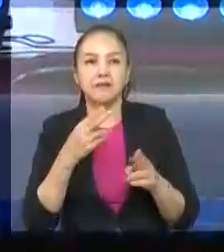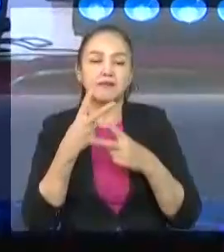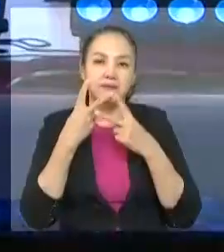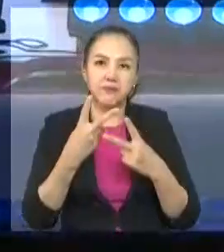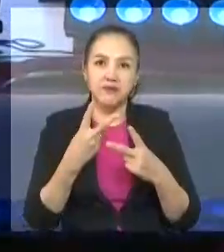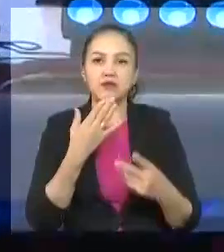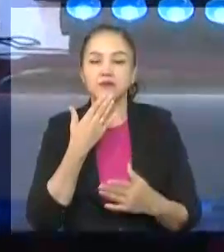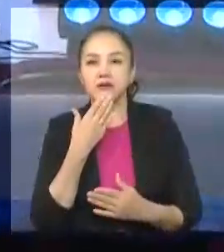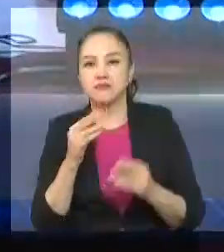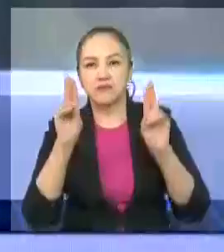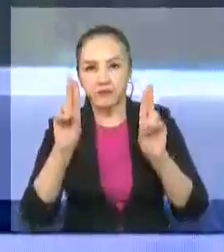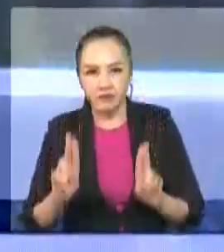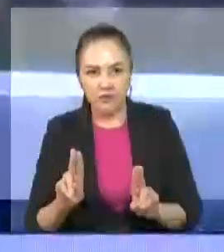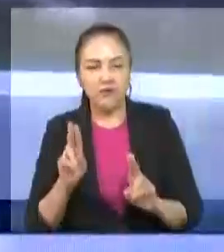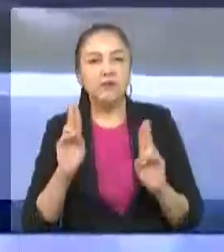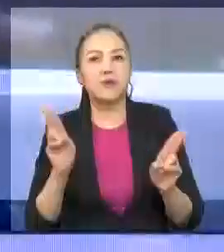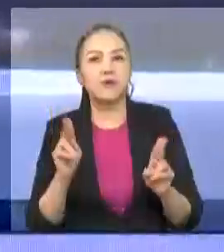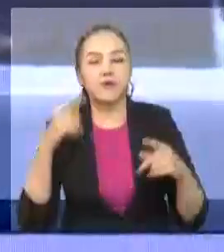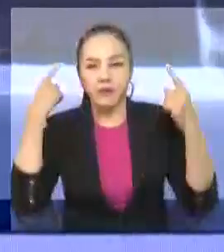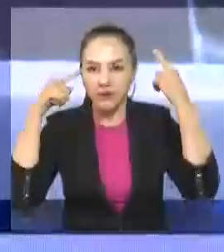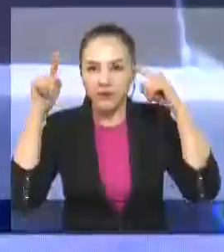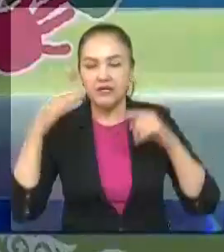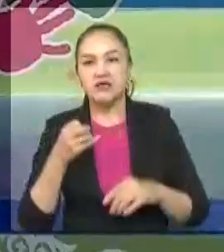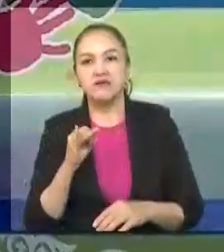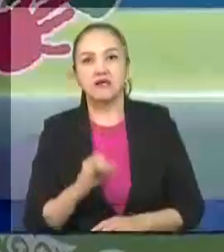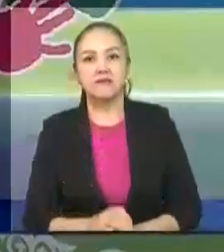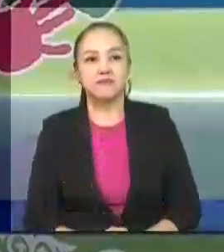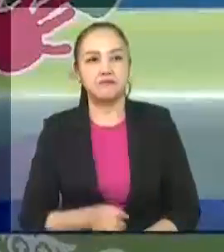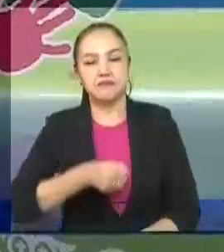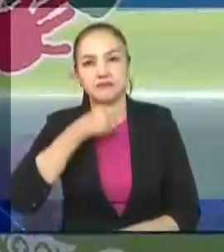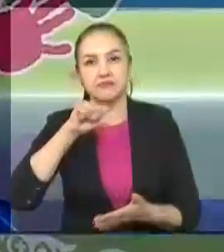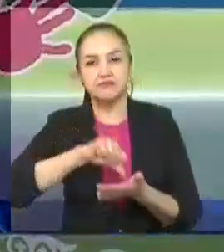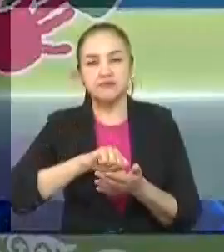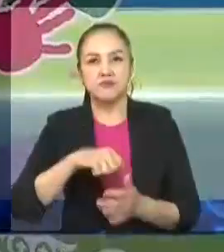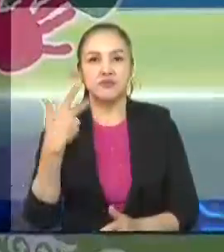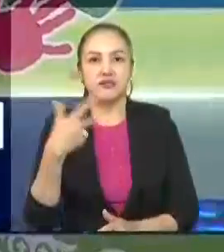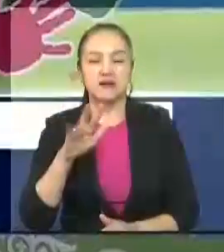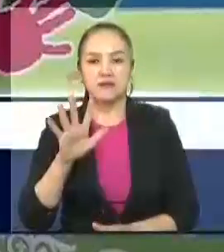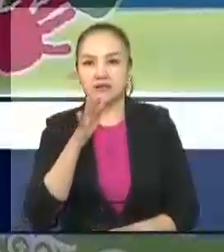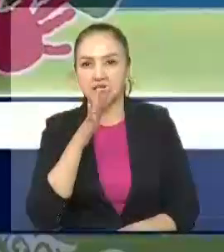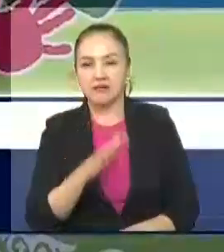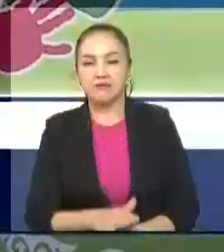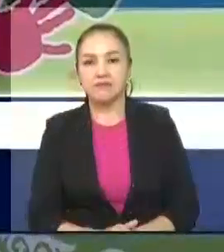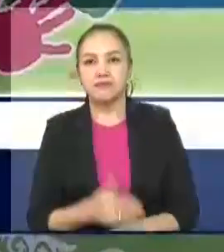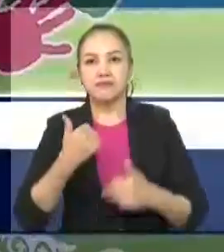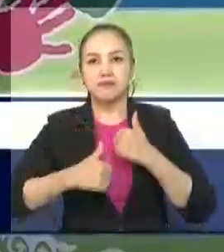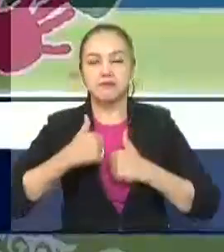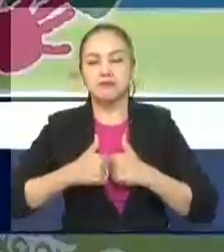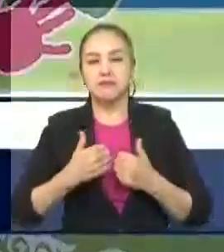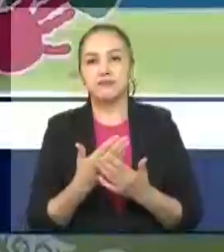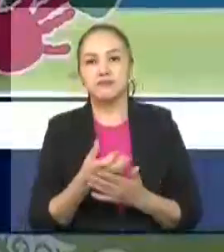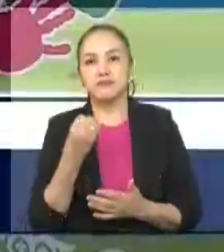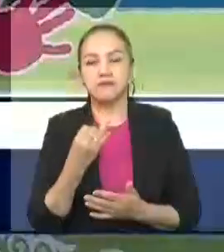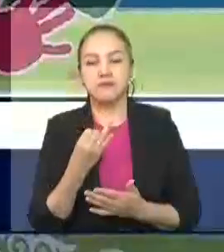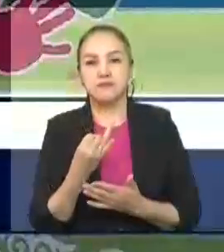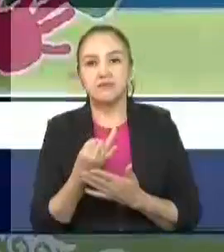продемонстрировал национальные традиции, а кто-то творческие навыки. Старшему участнику 35 лет, ну, по условиям конкурса. И